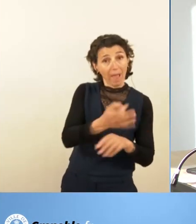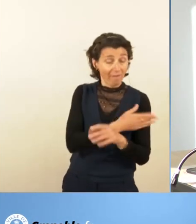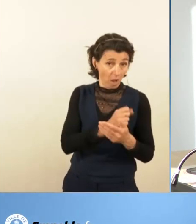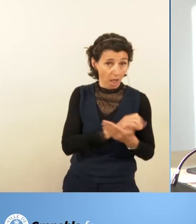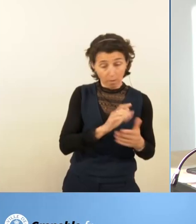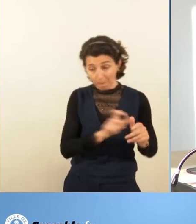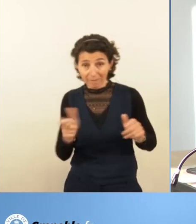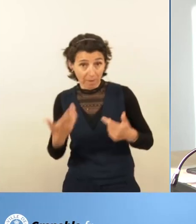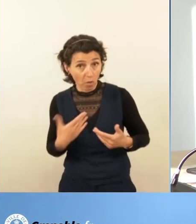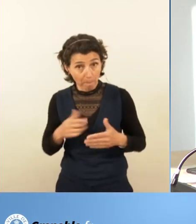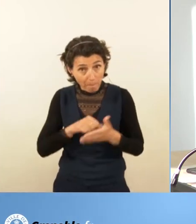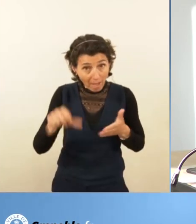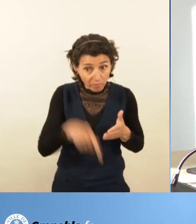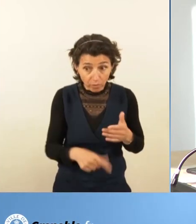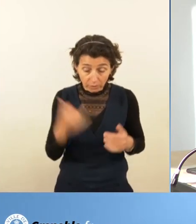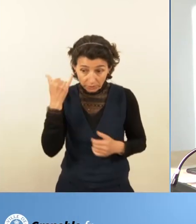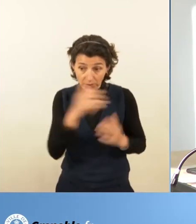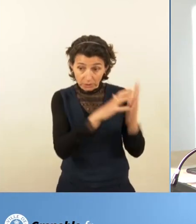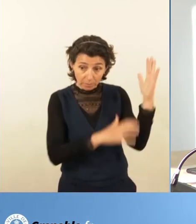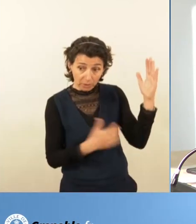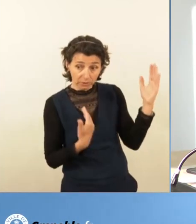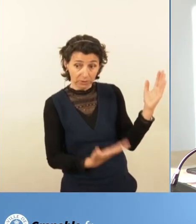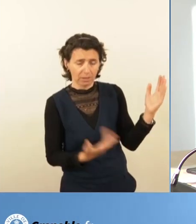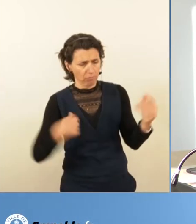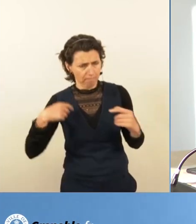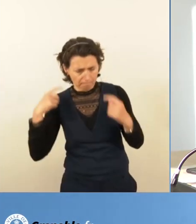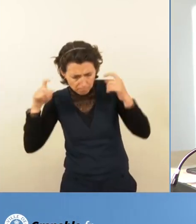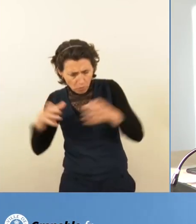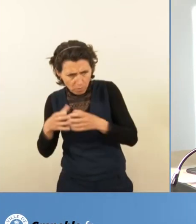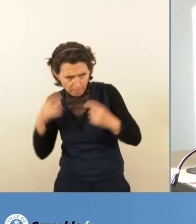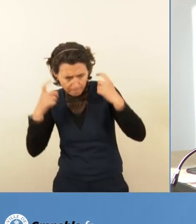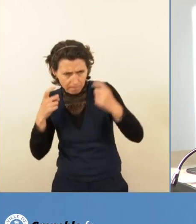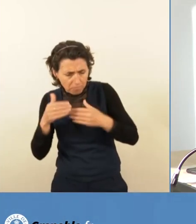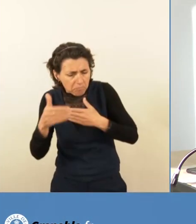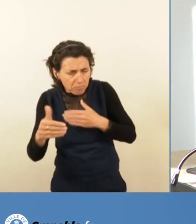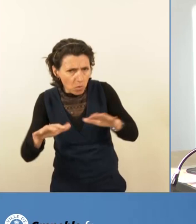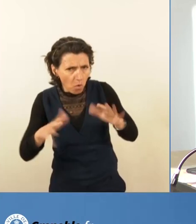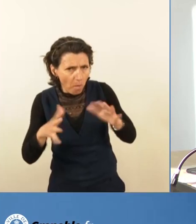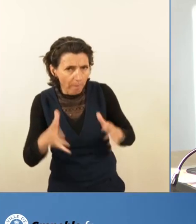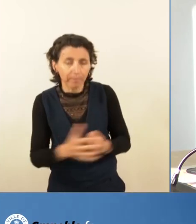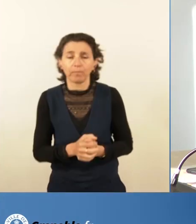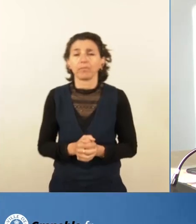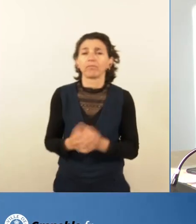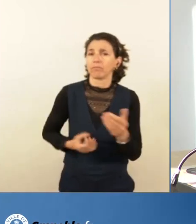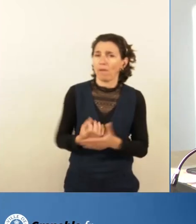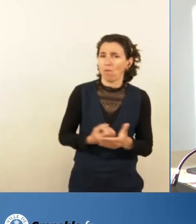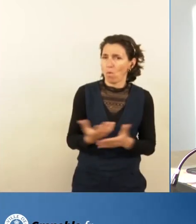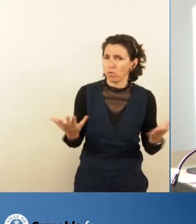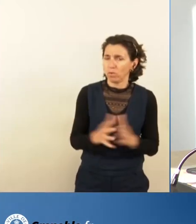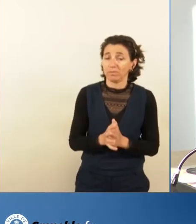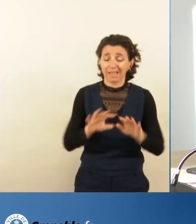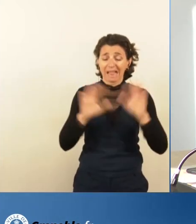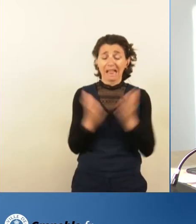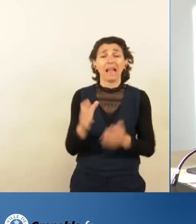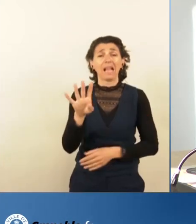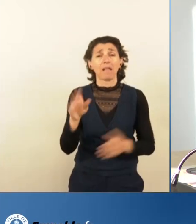peu ça l'idée générale de cette délibe donc et on essaie de comprendre vacances engage juste à titre d'informations ce sont plus de 4600 enfants